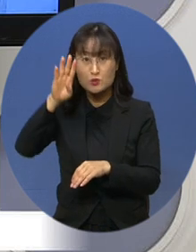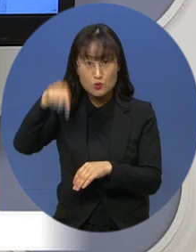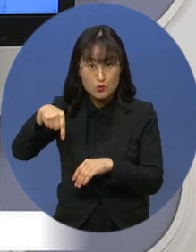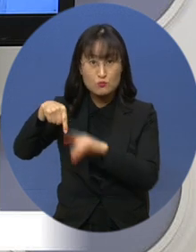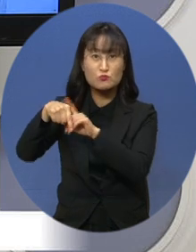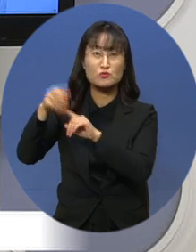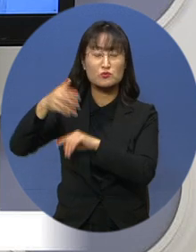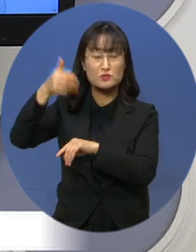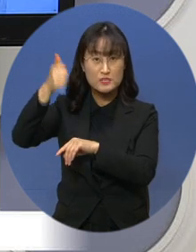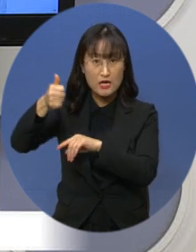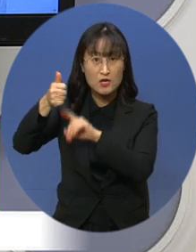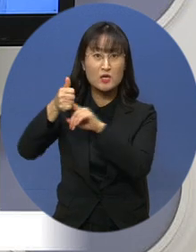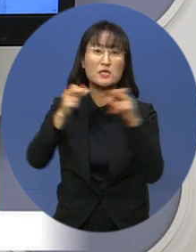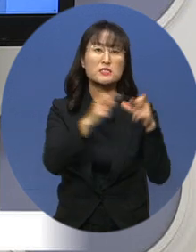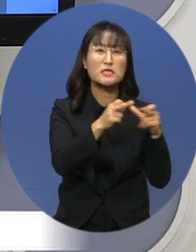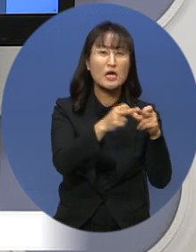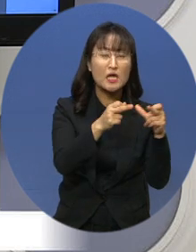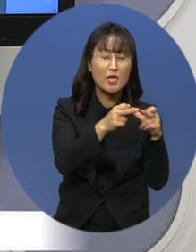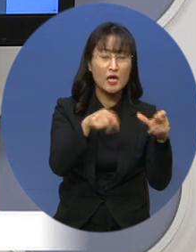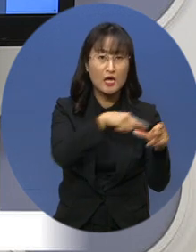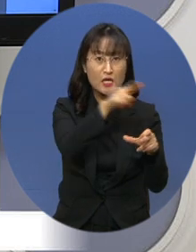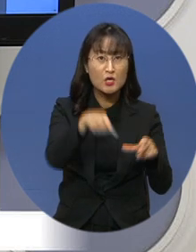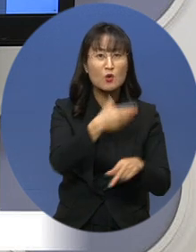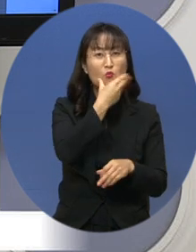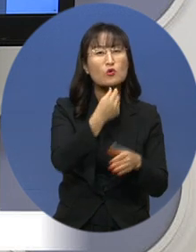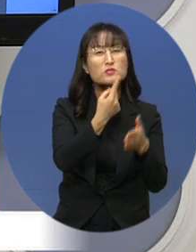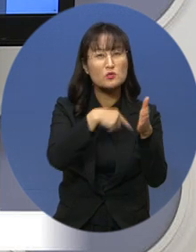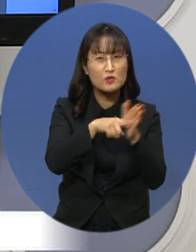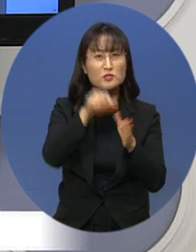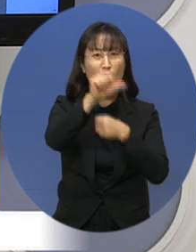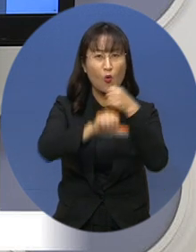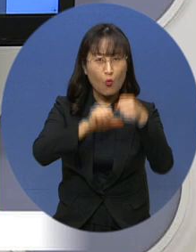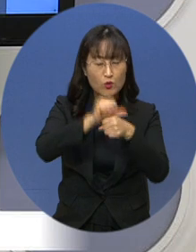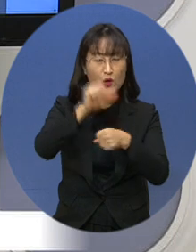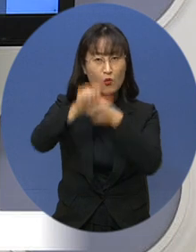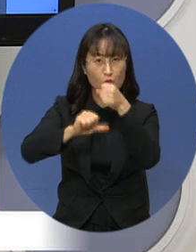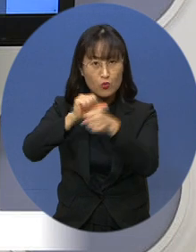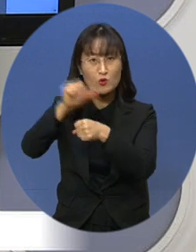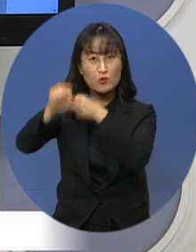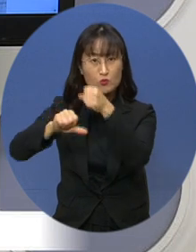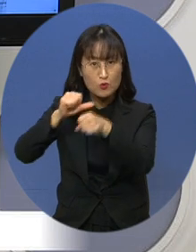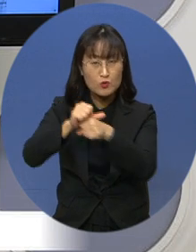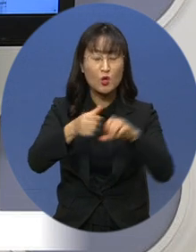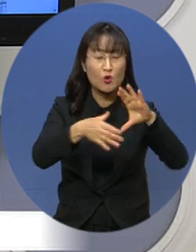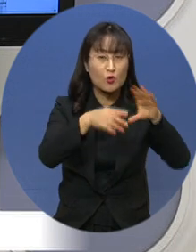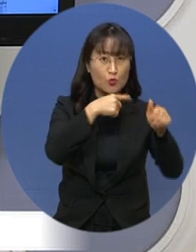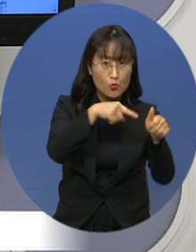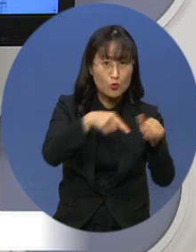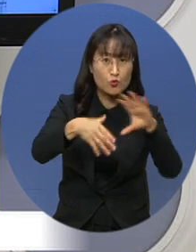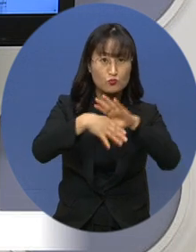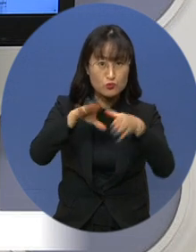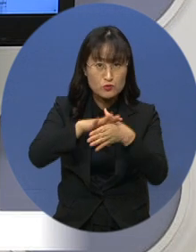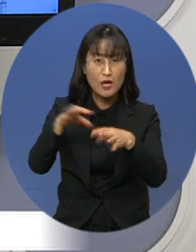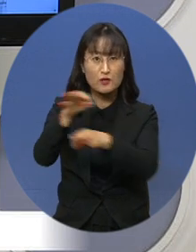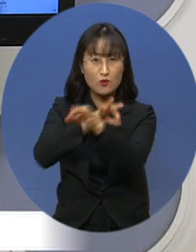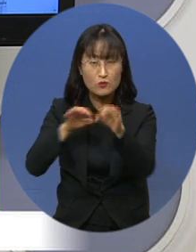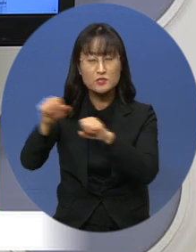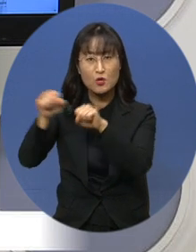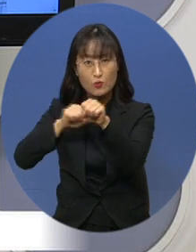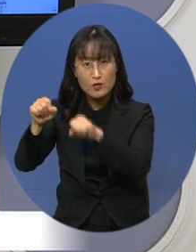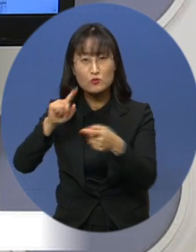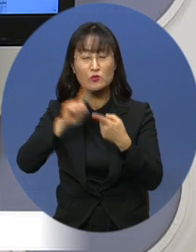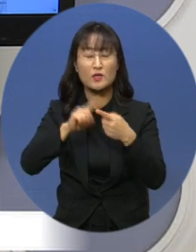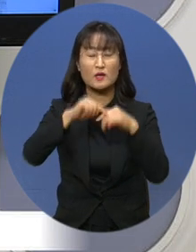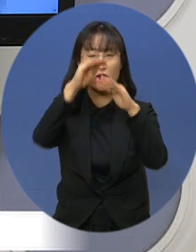권익과 복지증진을 위해 5년마다 장애인의 복지와 교육 문화 경제 활동 등에 관한 사항을